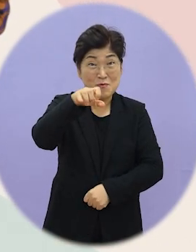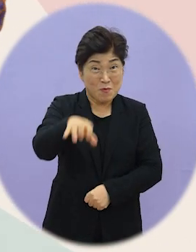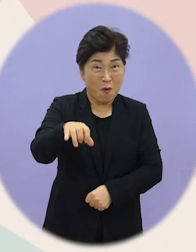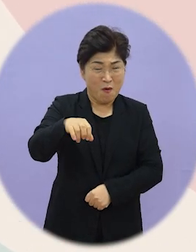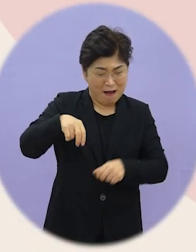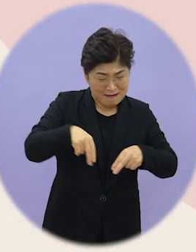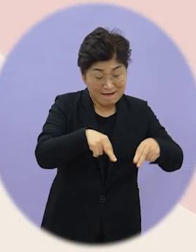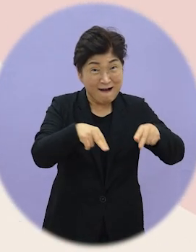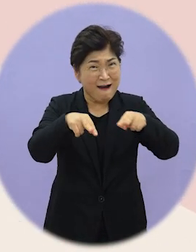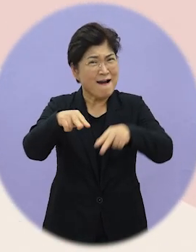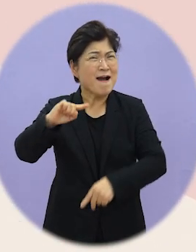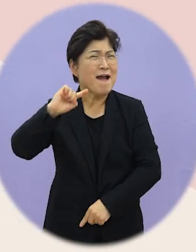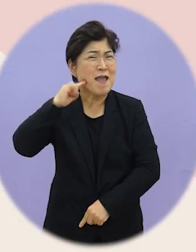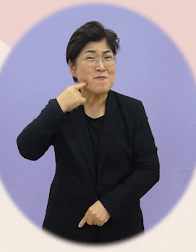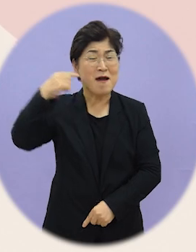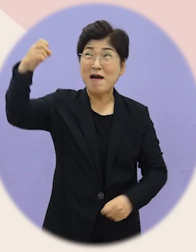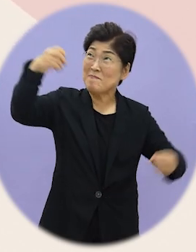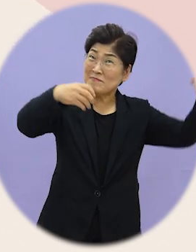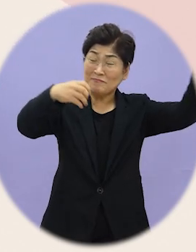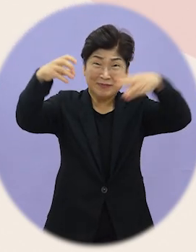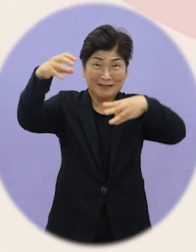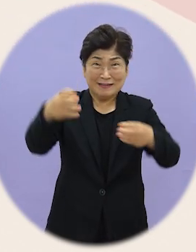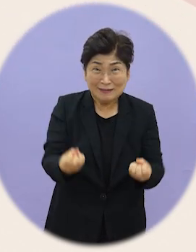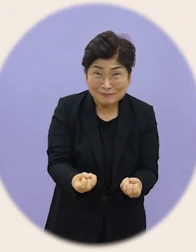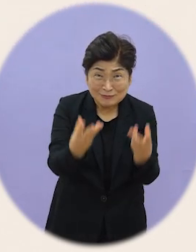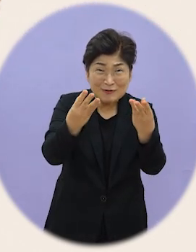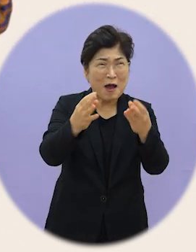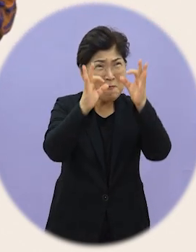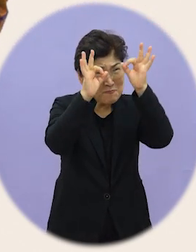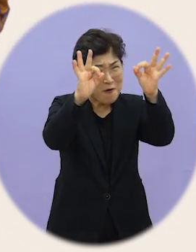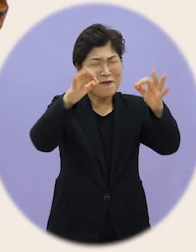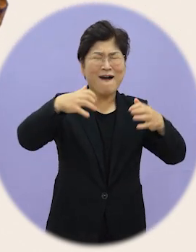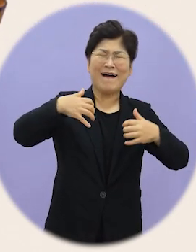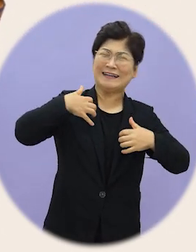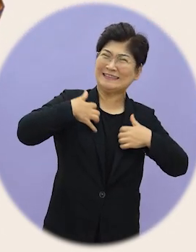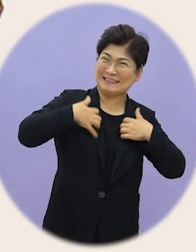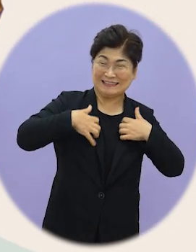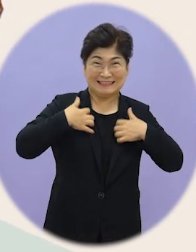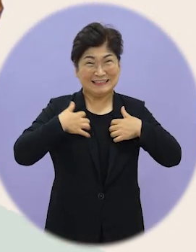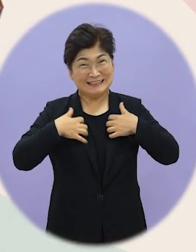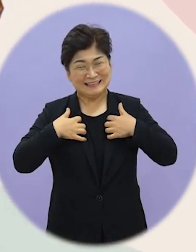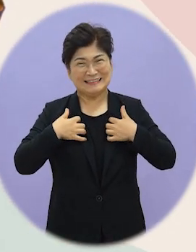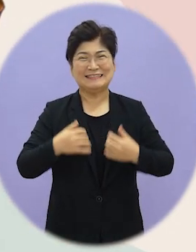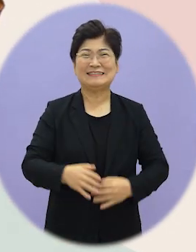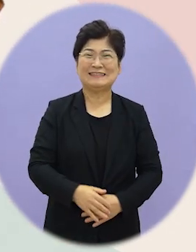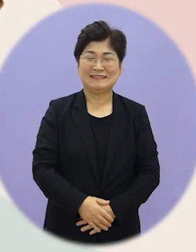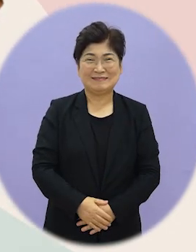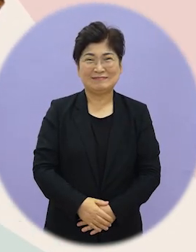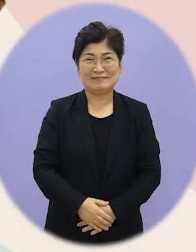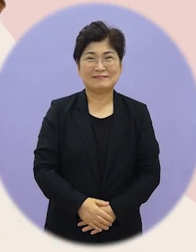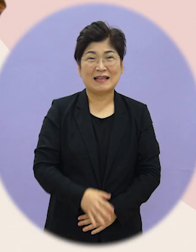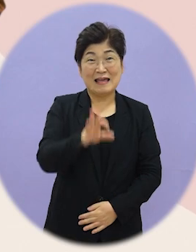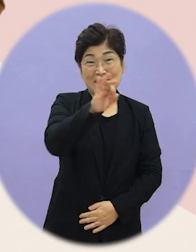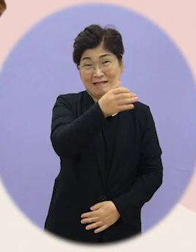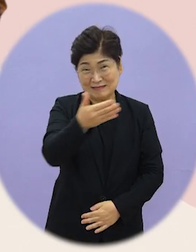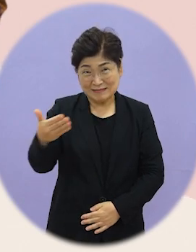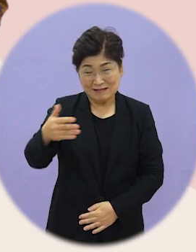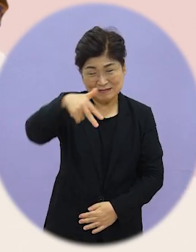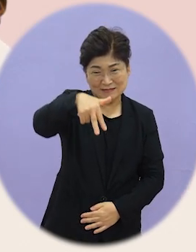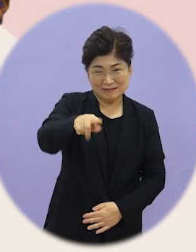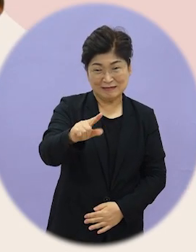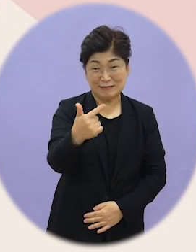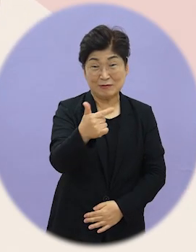녹지광장에서는 도심을 거닐며 마주치는 빛을 품은 광장, 송현동 솔빛축제에서 황홀한 감상에 빠져드실 수